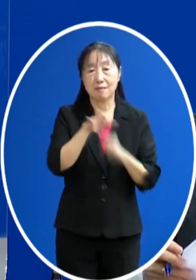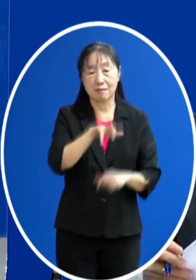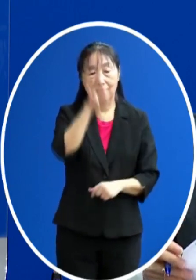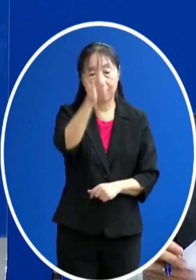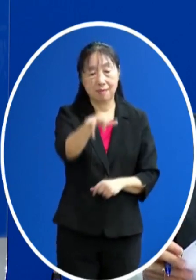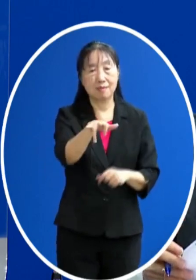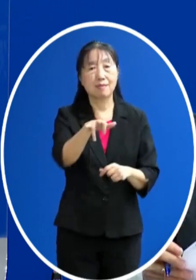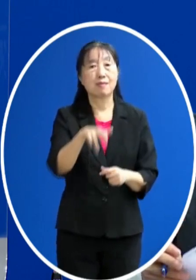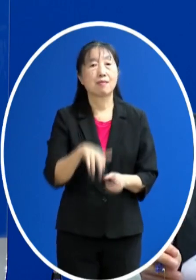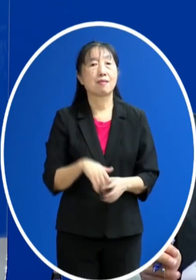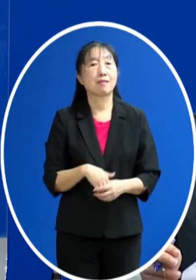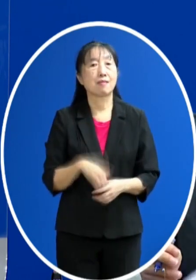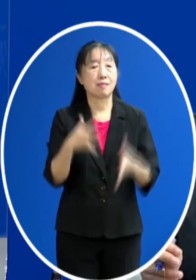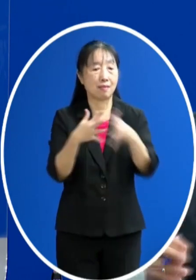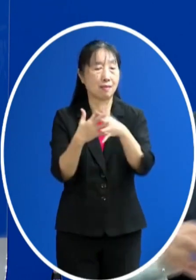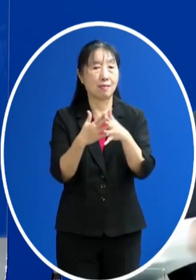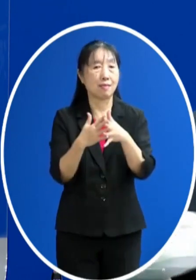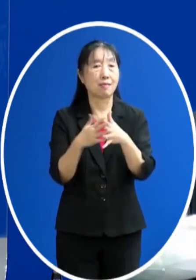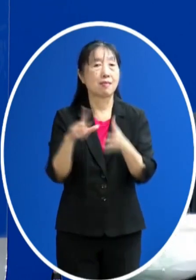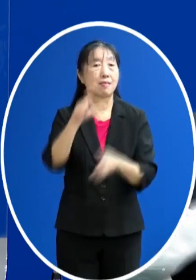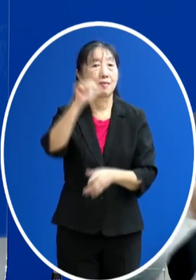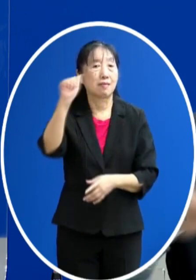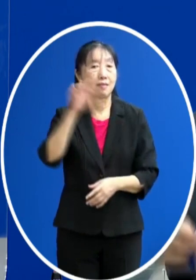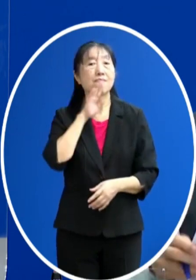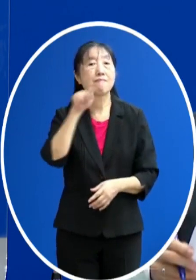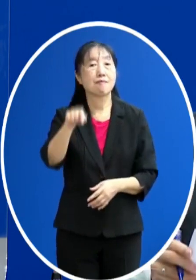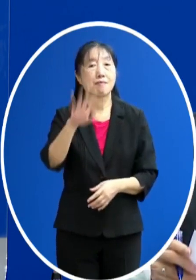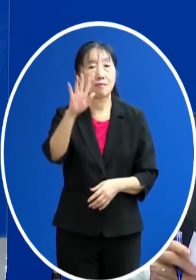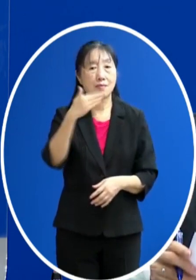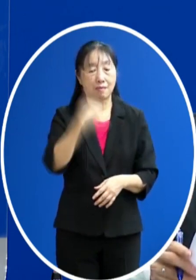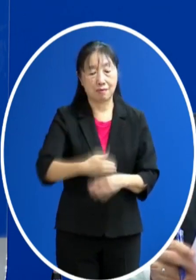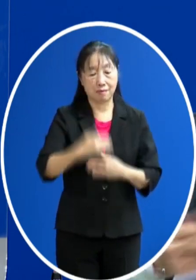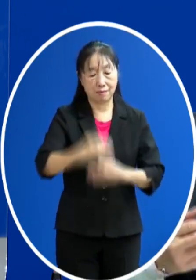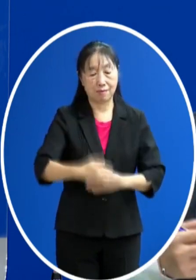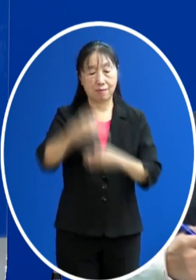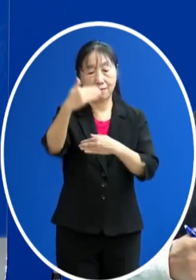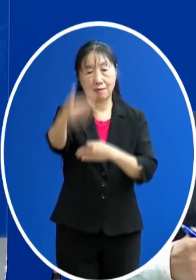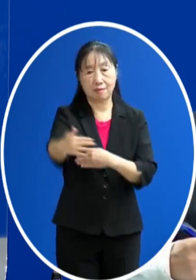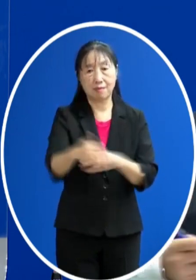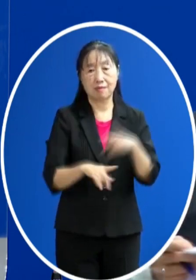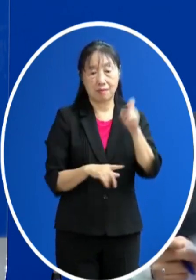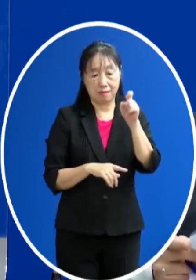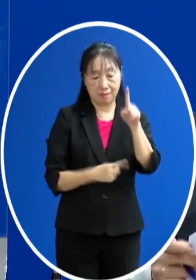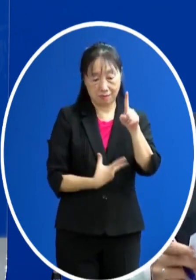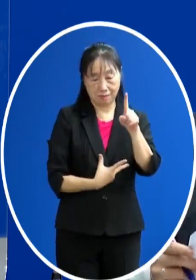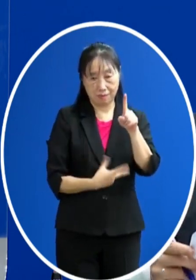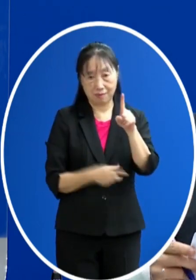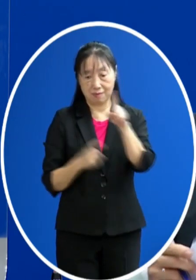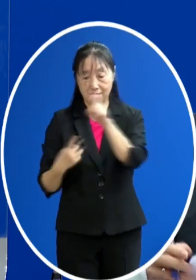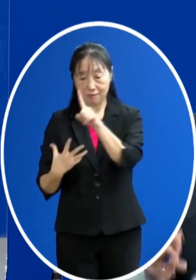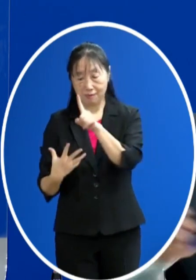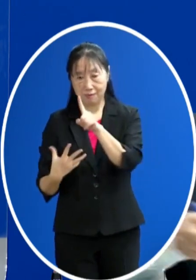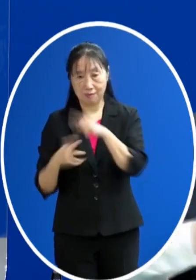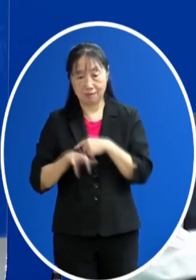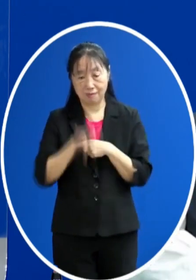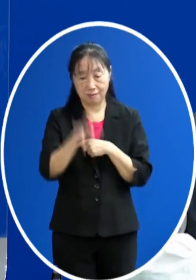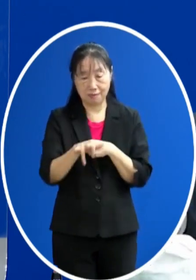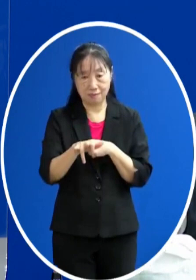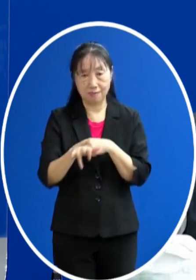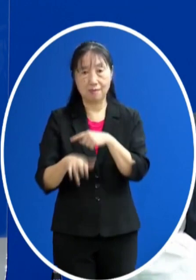刚好也都是直飞美国洛杉矶，分别有两段，一段是11月17到18，一段是